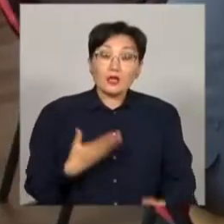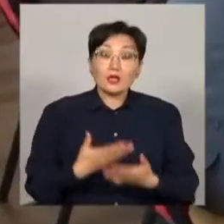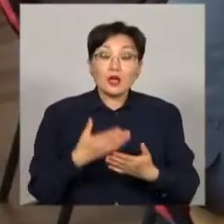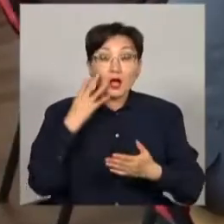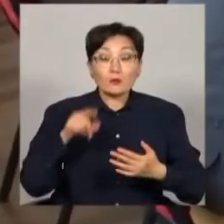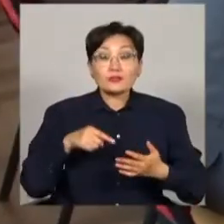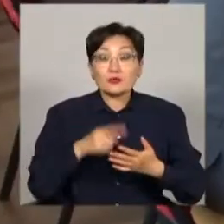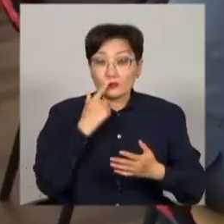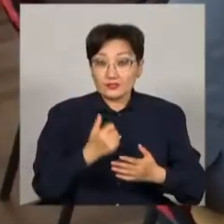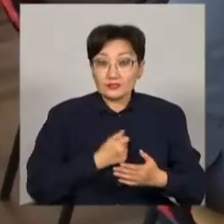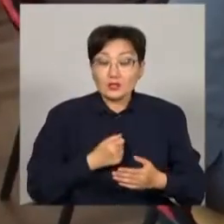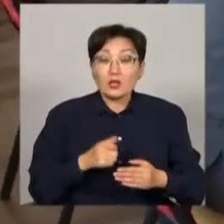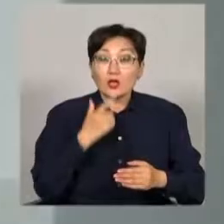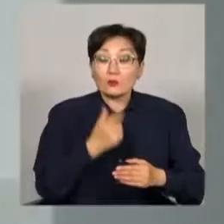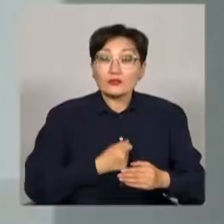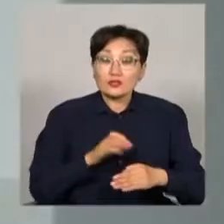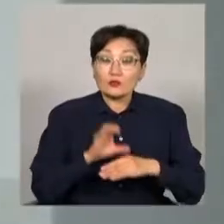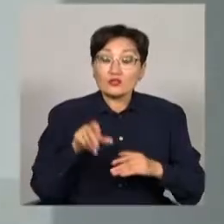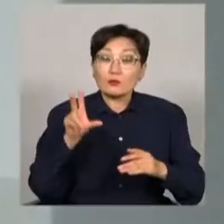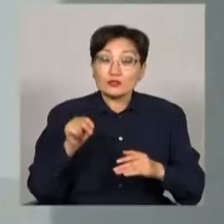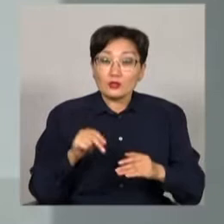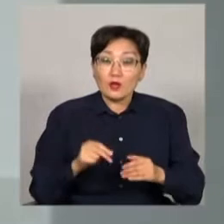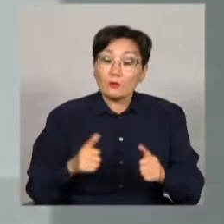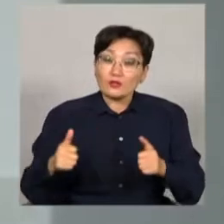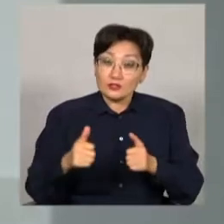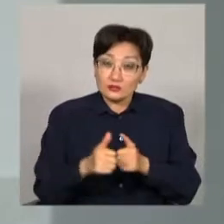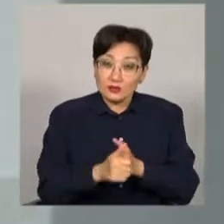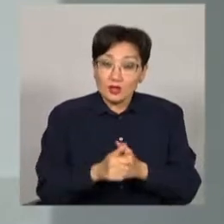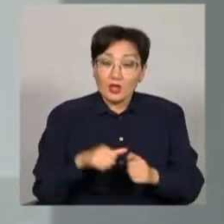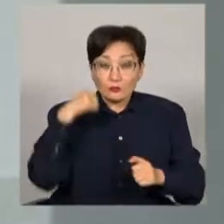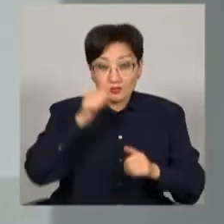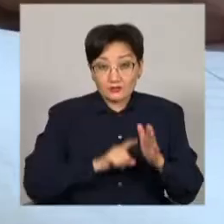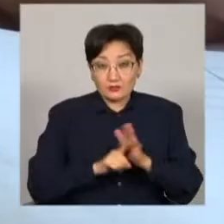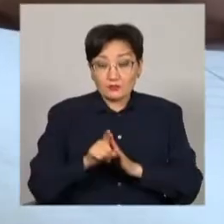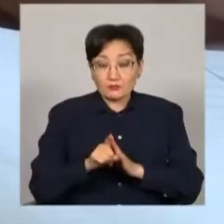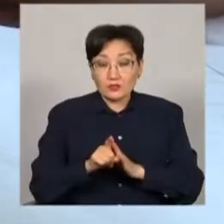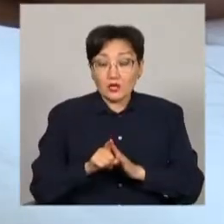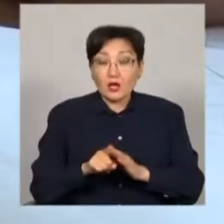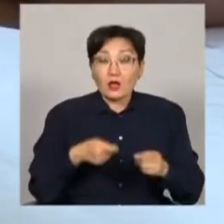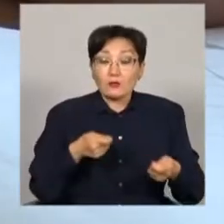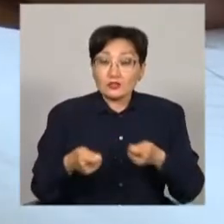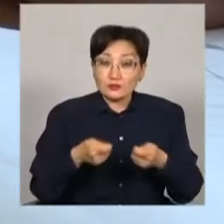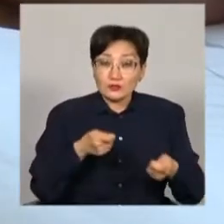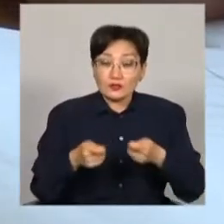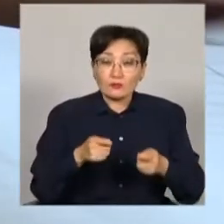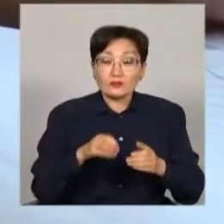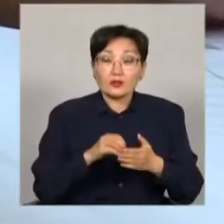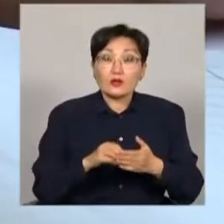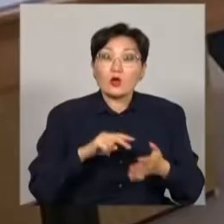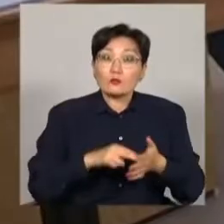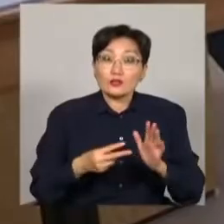Алматы қаласы әскерге сарбаз жіберу көрсеткіші бойынша көш бастап тұр. Жыл сайын басқарма басшылары межелеген